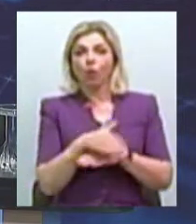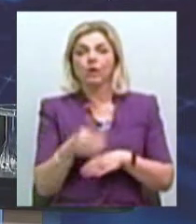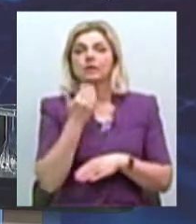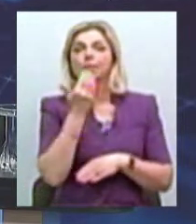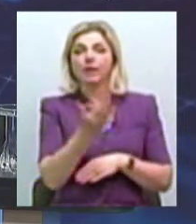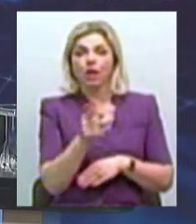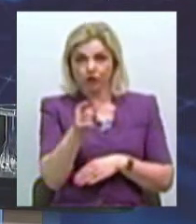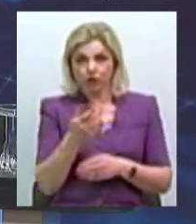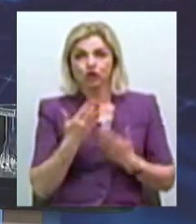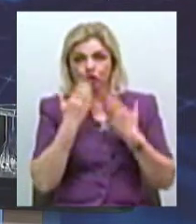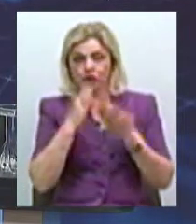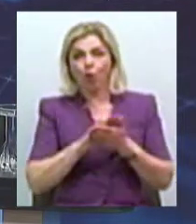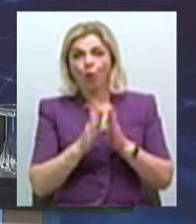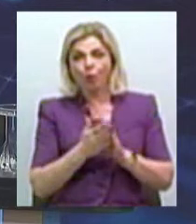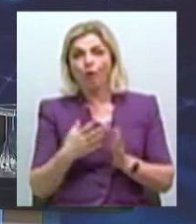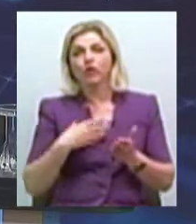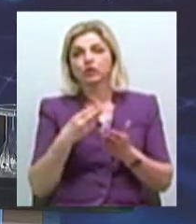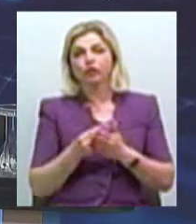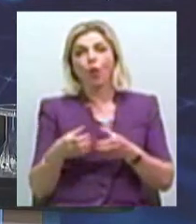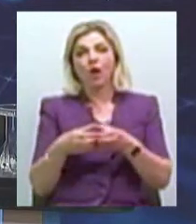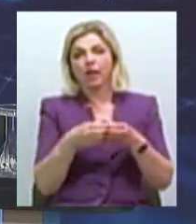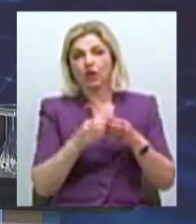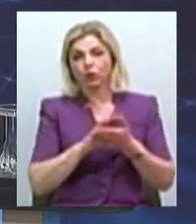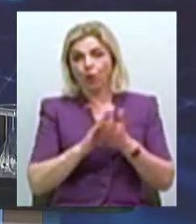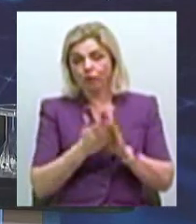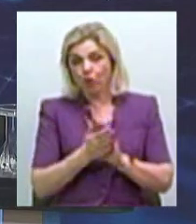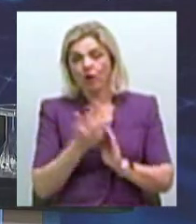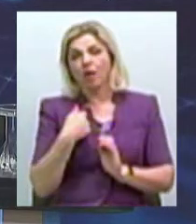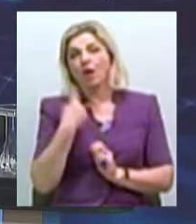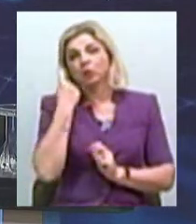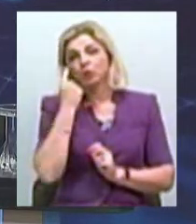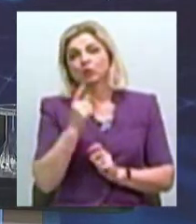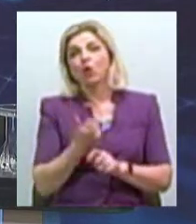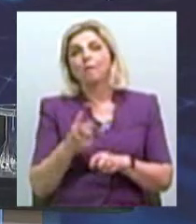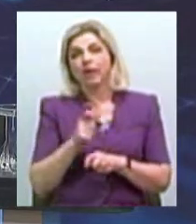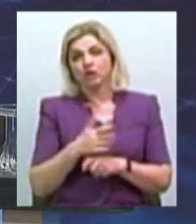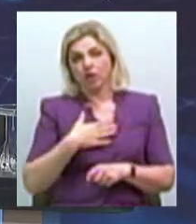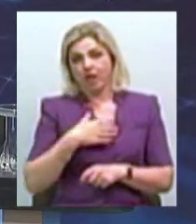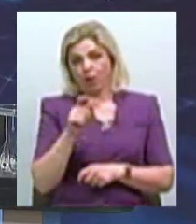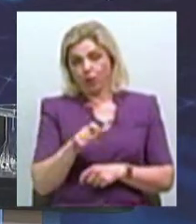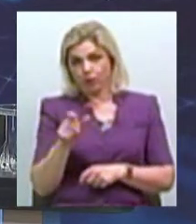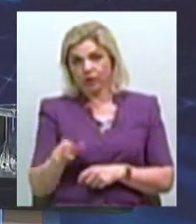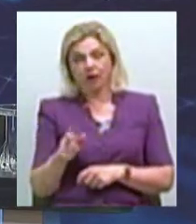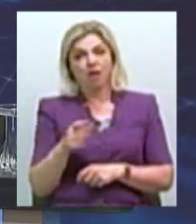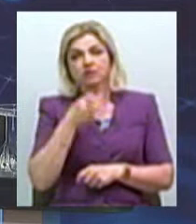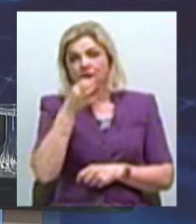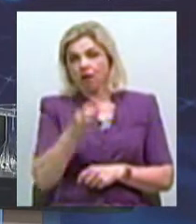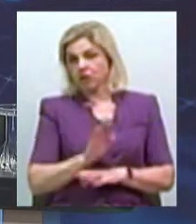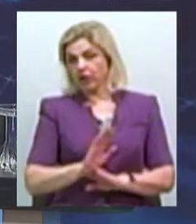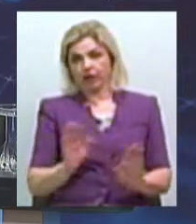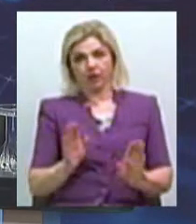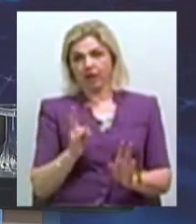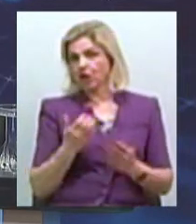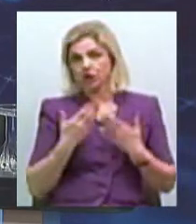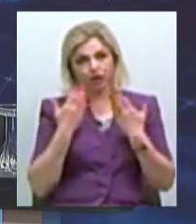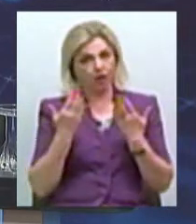ти читав умови свого колективного договору, я думаю, що більшість наших громадян просто, ну, однозначно скажуть, що ні, не читали.